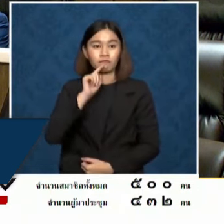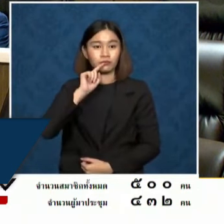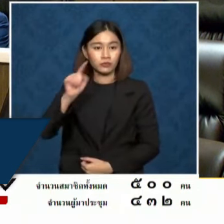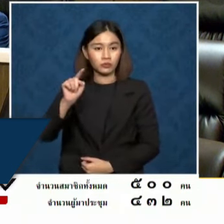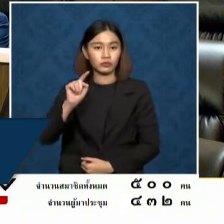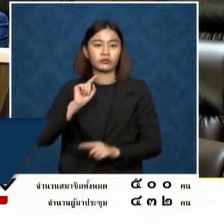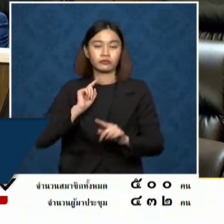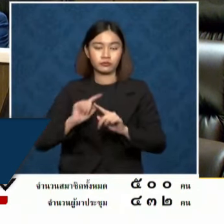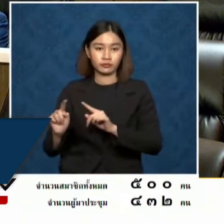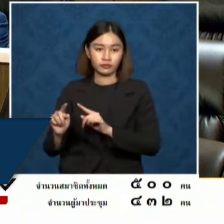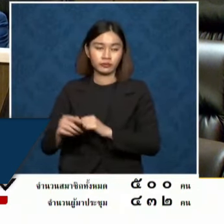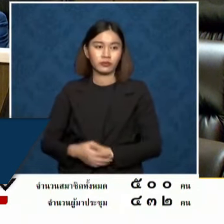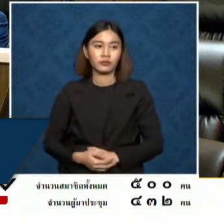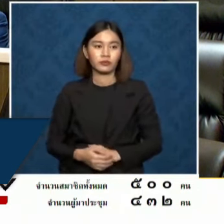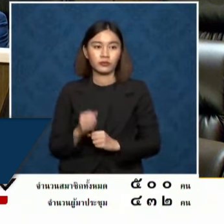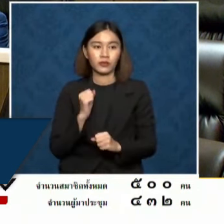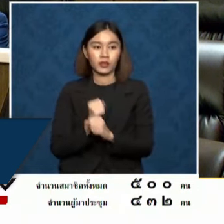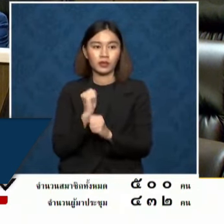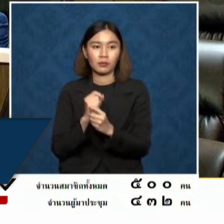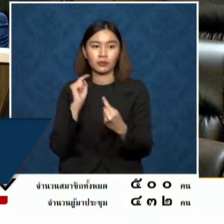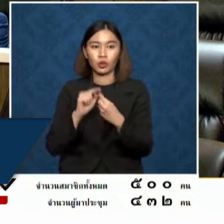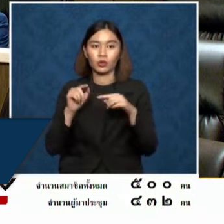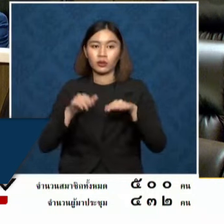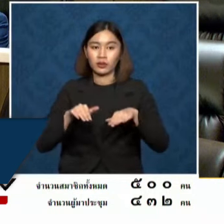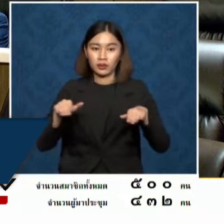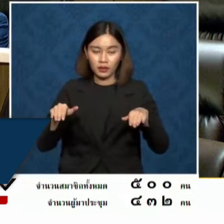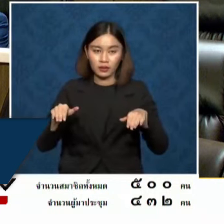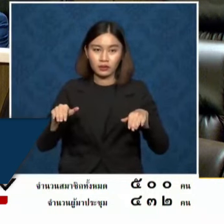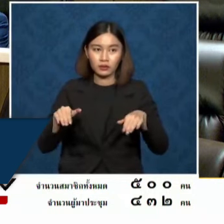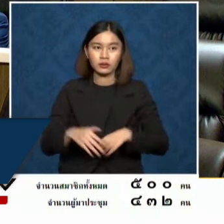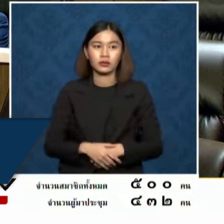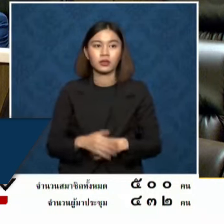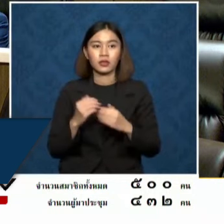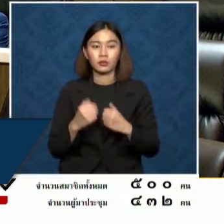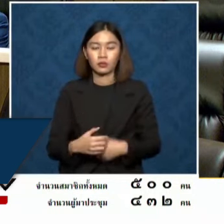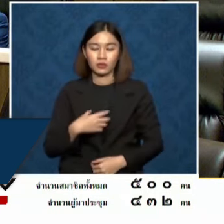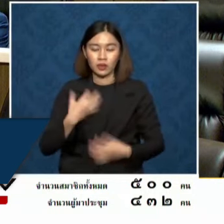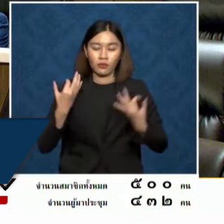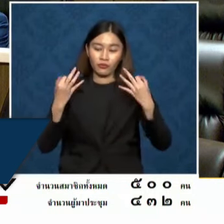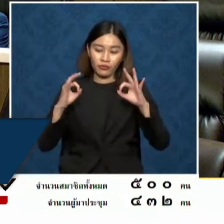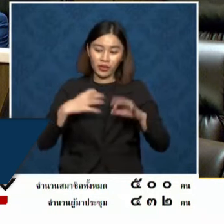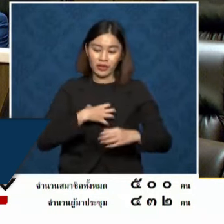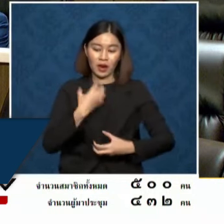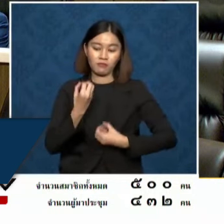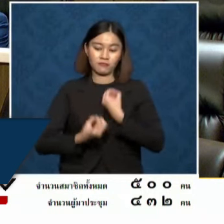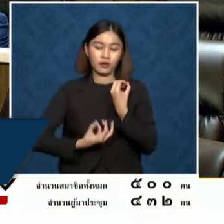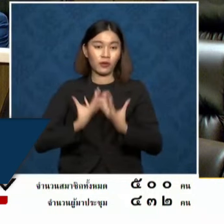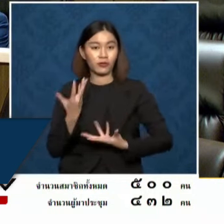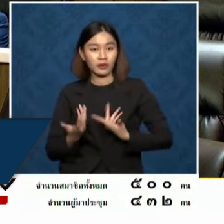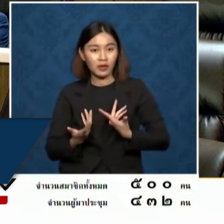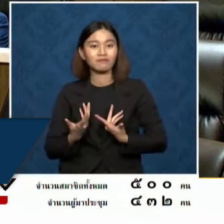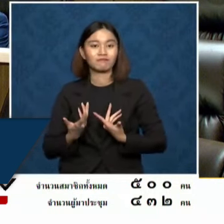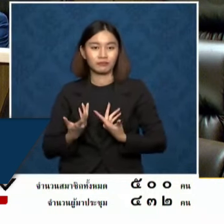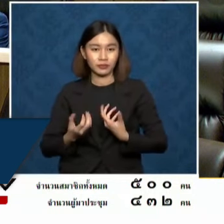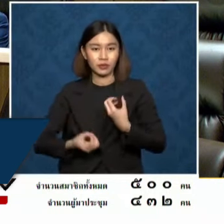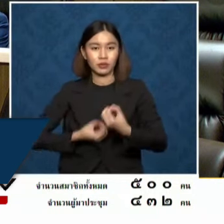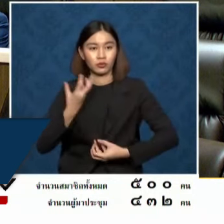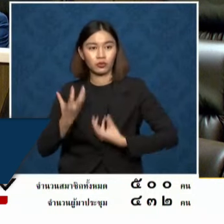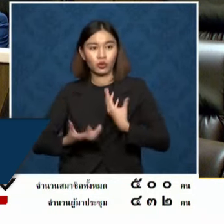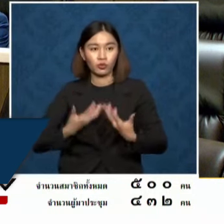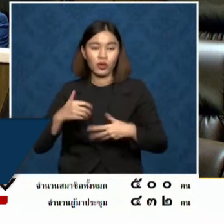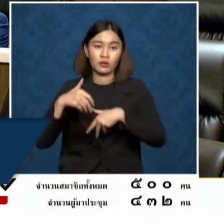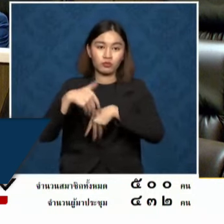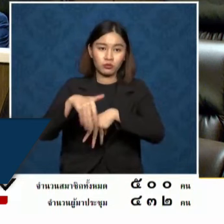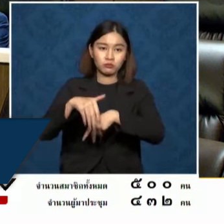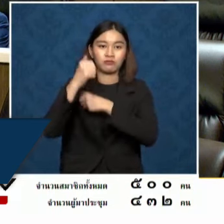หาที่ดำเนินคดีกับเด็กซึ่งแค่ออกมาใช้เสรีภาพในการแสดงความคิดเห็นแค่ออกมา